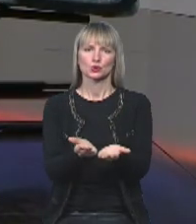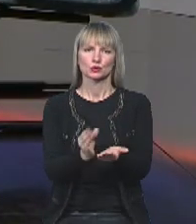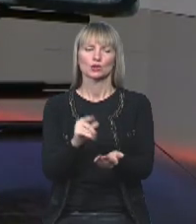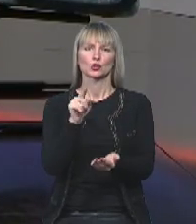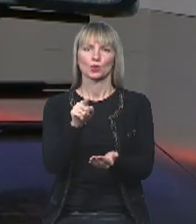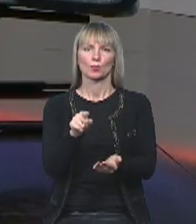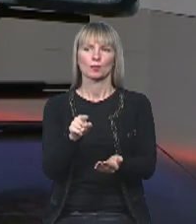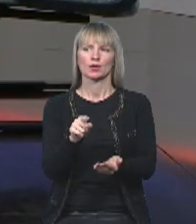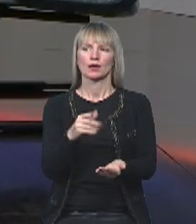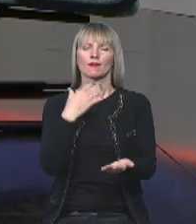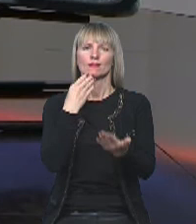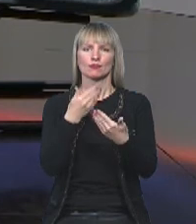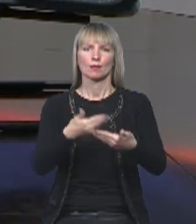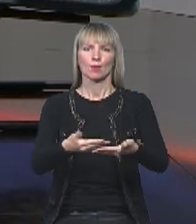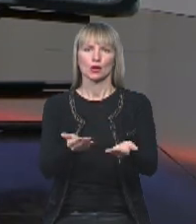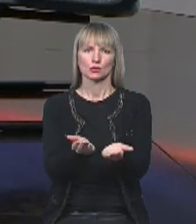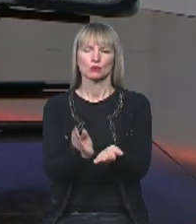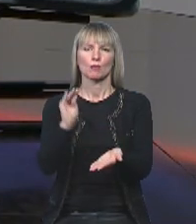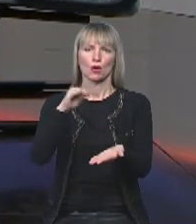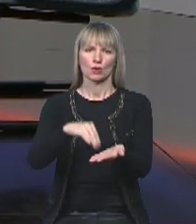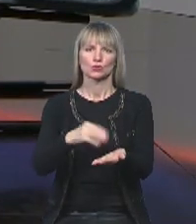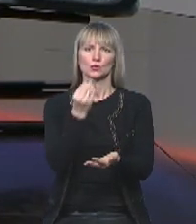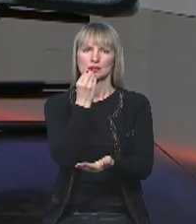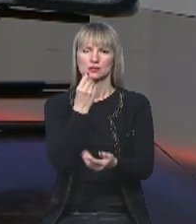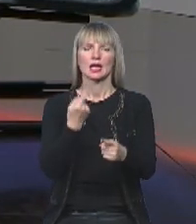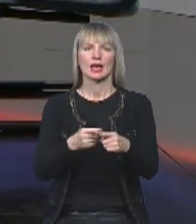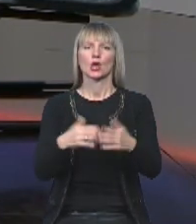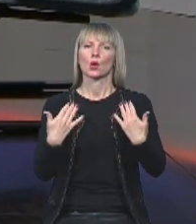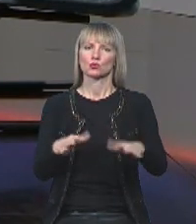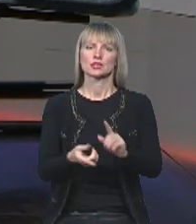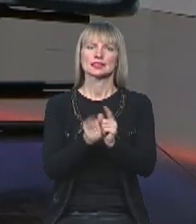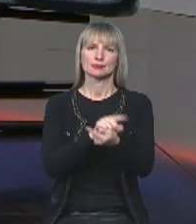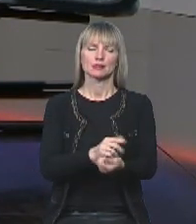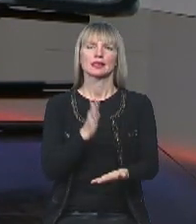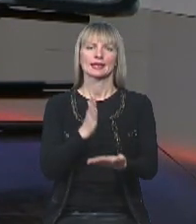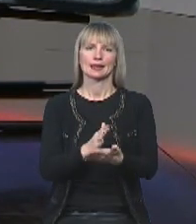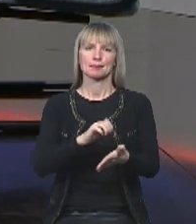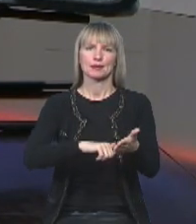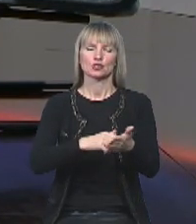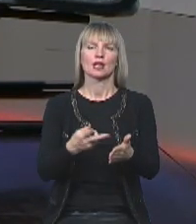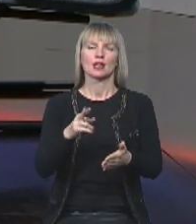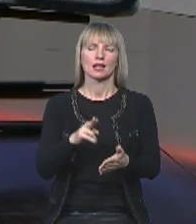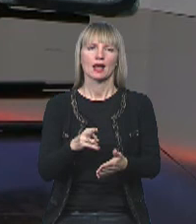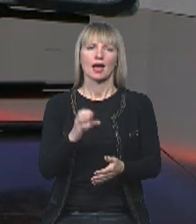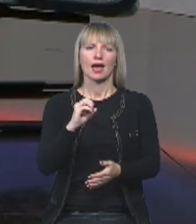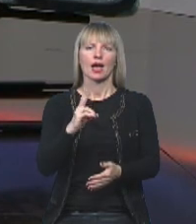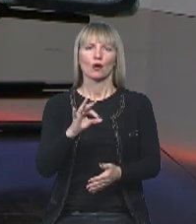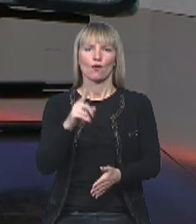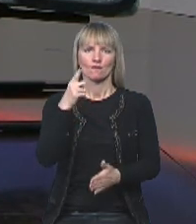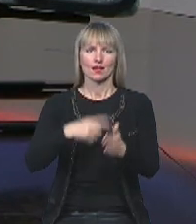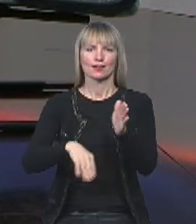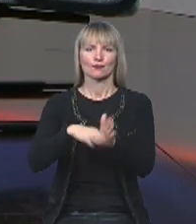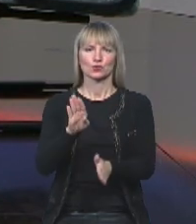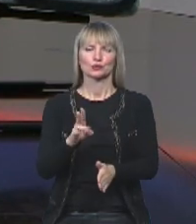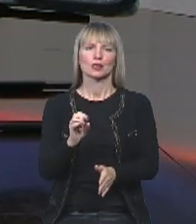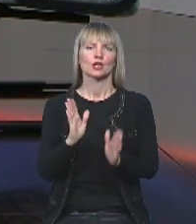тобі в свій посуд покладуть. І це вже зміни. Отже, є привід для еко-оптимізму, але для того, щоб це був